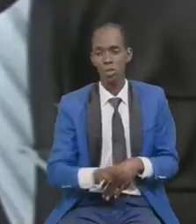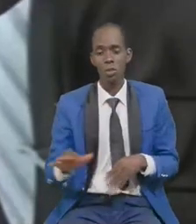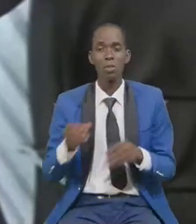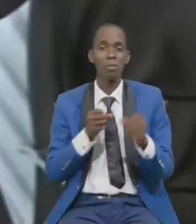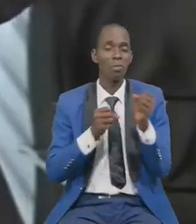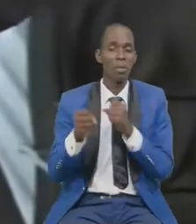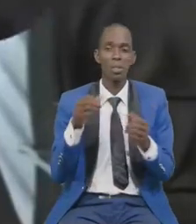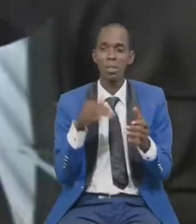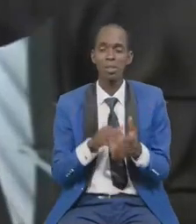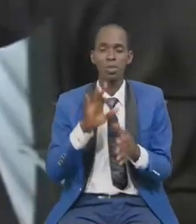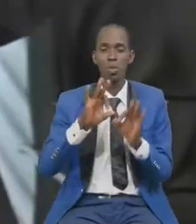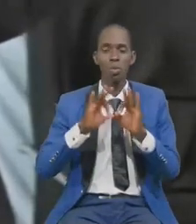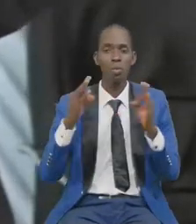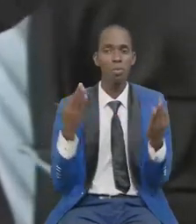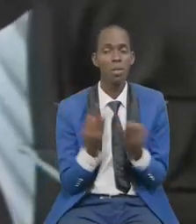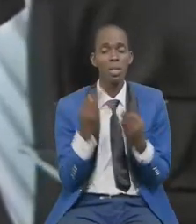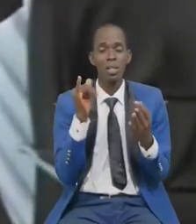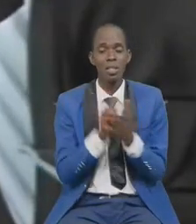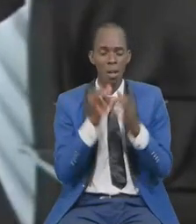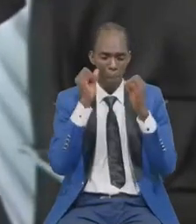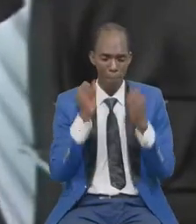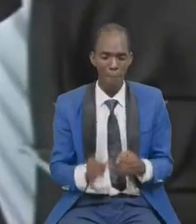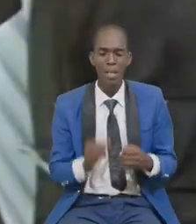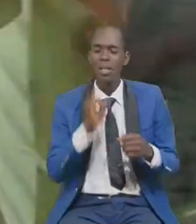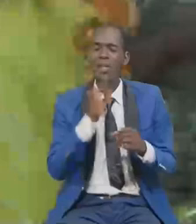ta famille, cette puissance est brisée.